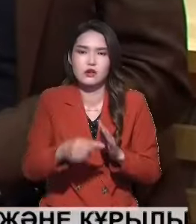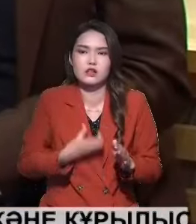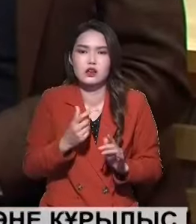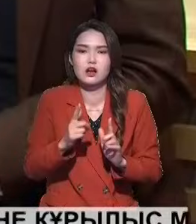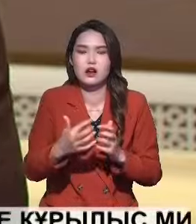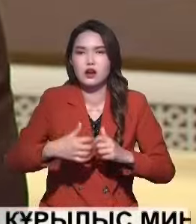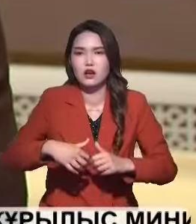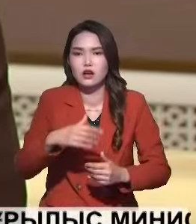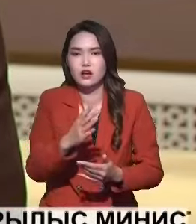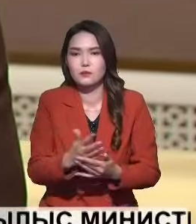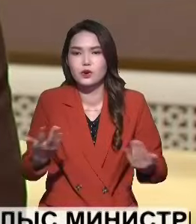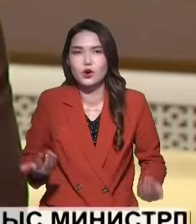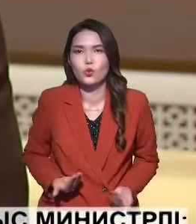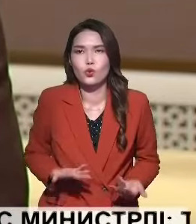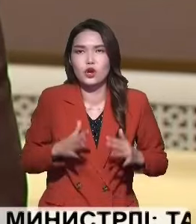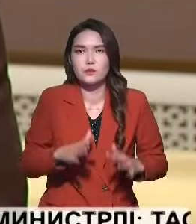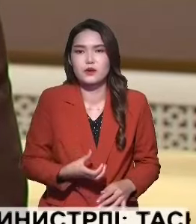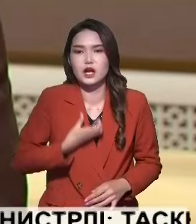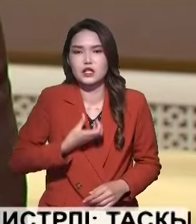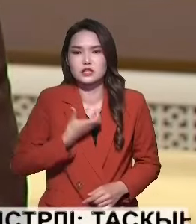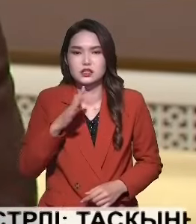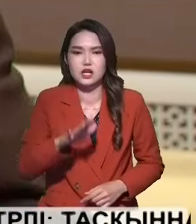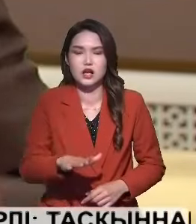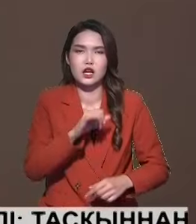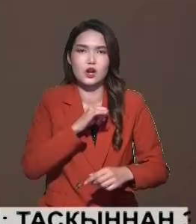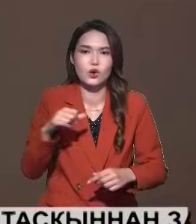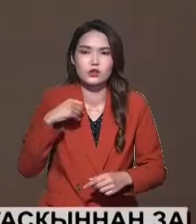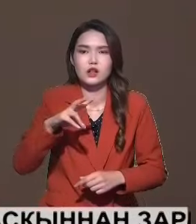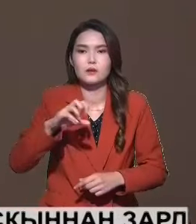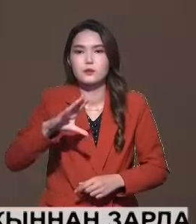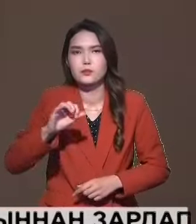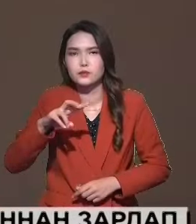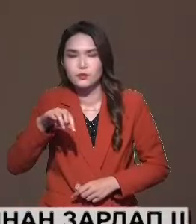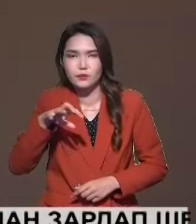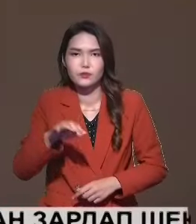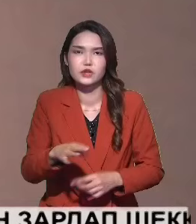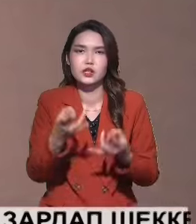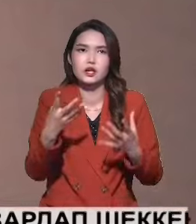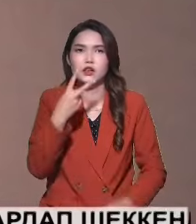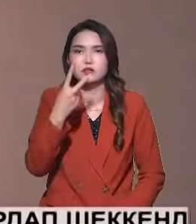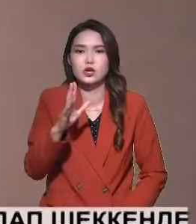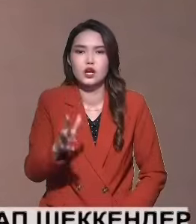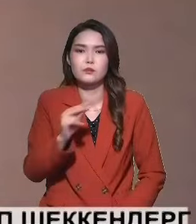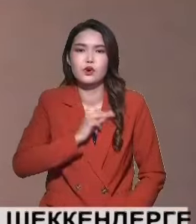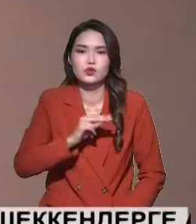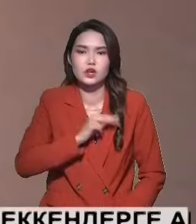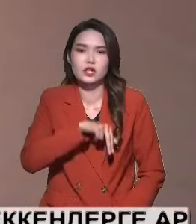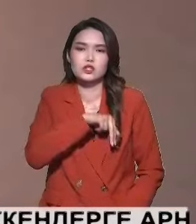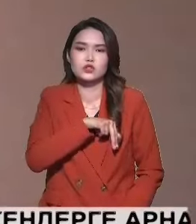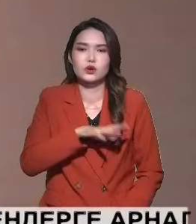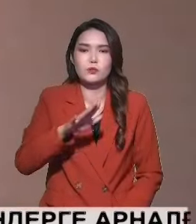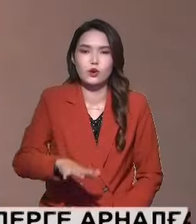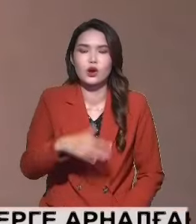азаматтар өмірлерін сақтандырып жатқаны ол біздегі менталитеттің өзгергені дейді. Заң тұрғысынан қарайтын болсақ, жұмыс беруші қызметкерлерінің